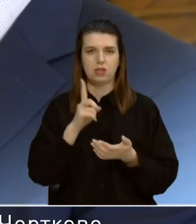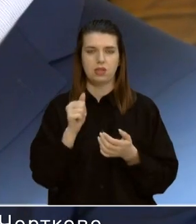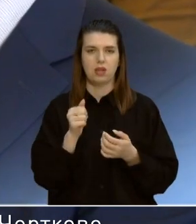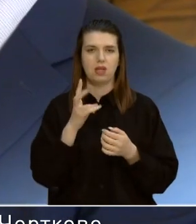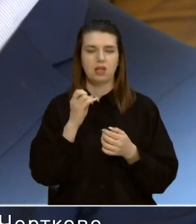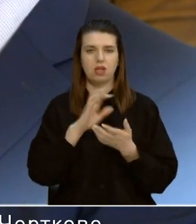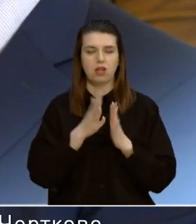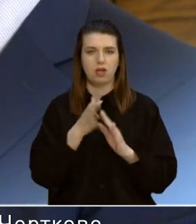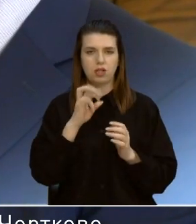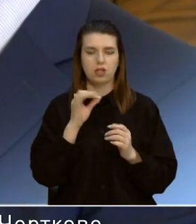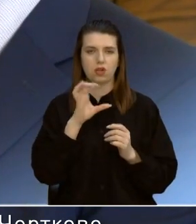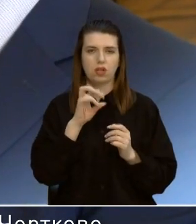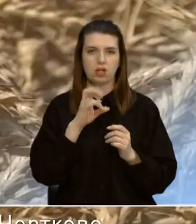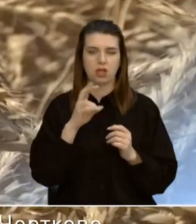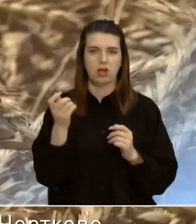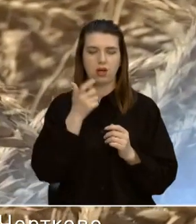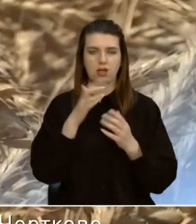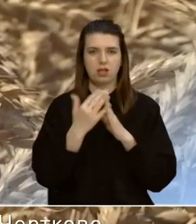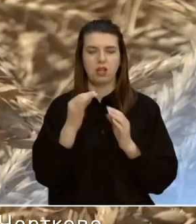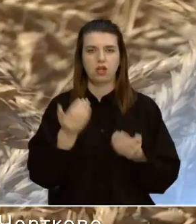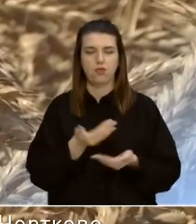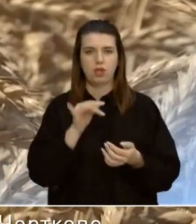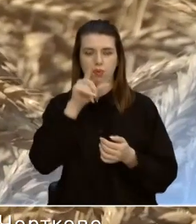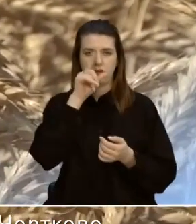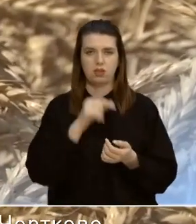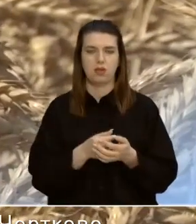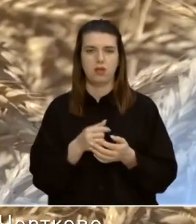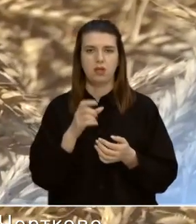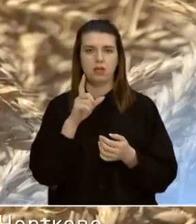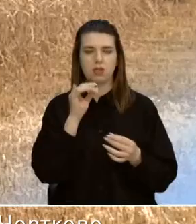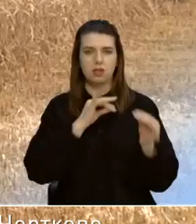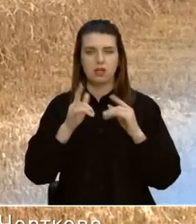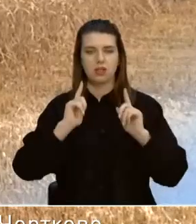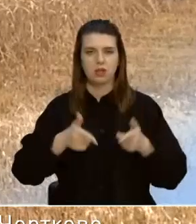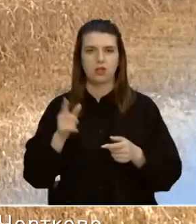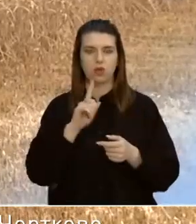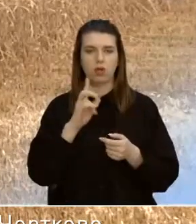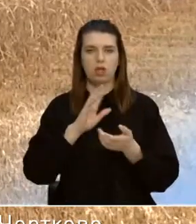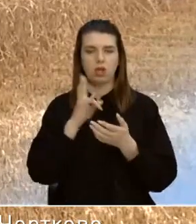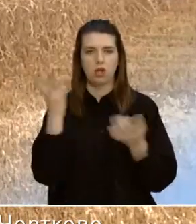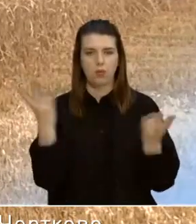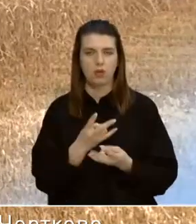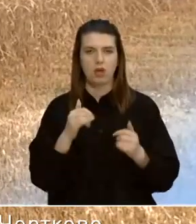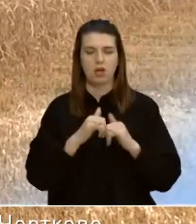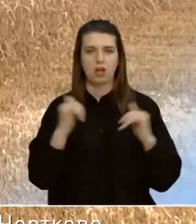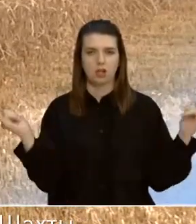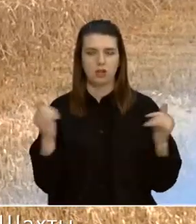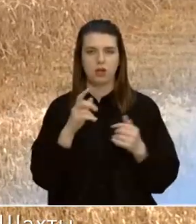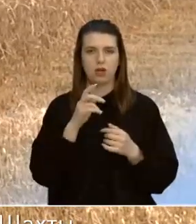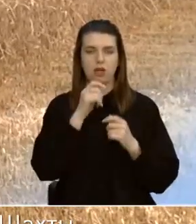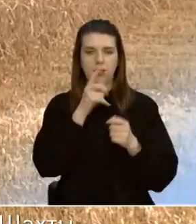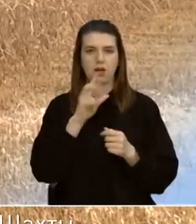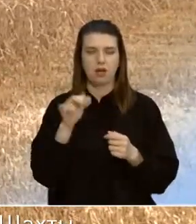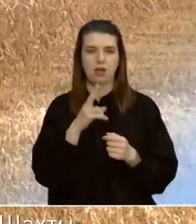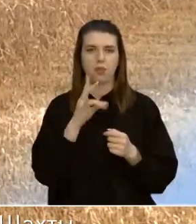за ненадлежащее содержание сельскохозяйственных животных и птиц. Участники заседания согласились и с необходимостью расширить перечень наград,